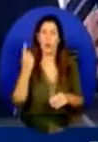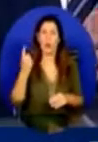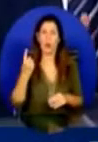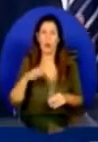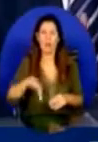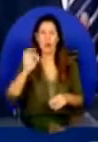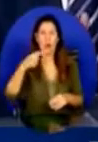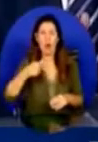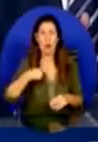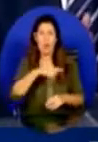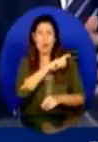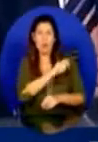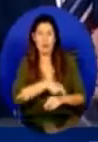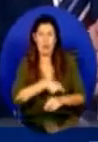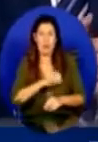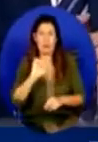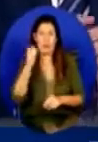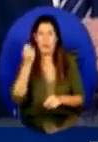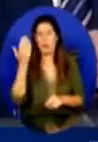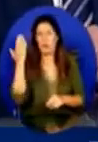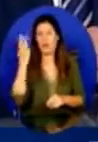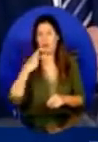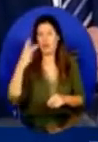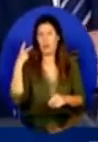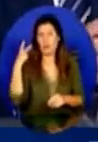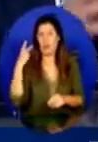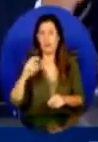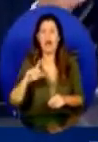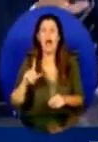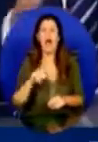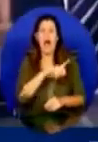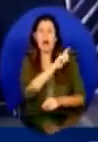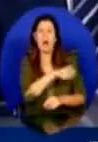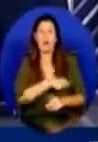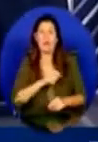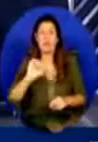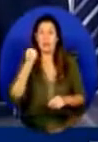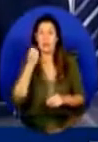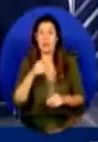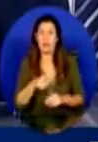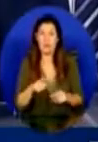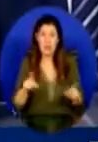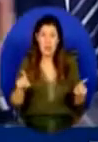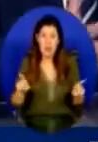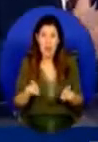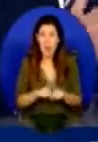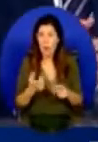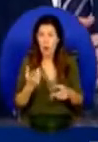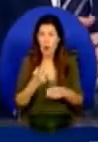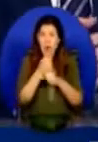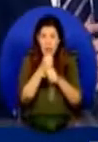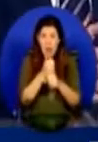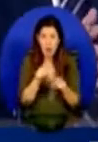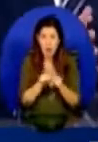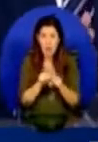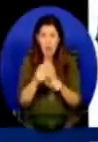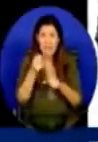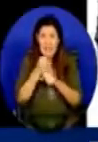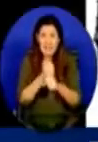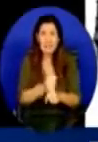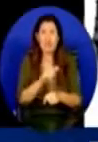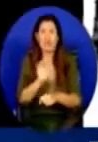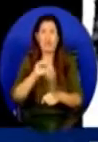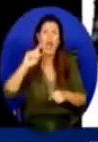הציוני לפני כשנתיים. כן. כן? והקונגרס הציוני זה אותה בבואה של ייצוג של כל העם היהודי. זה